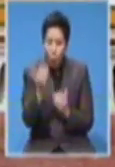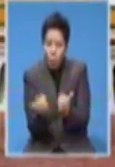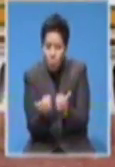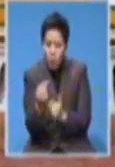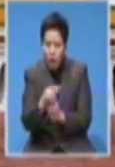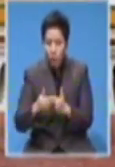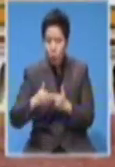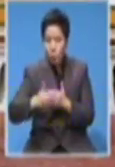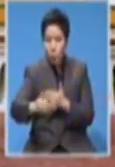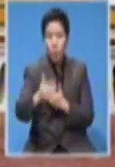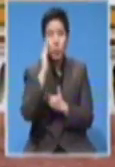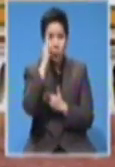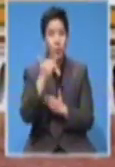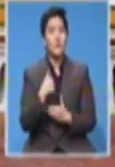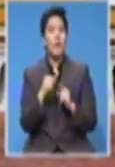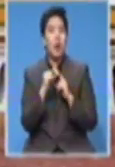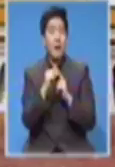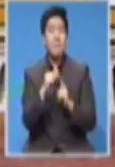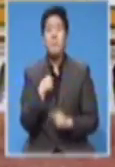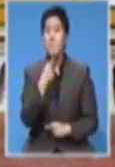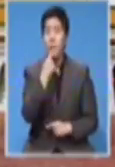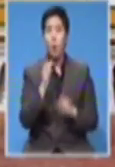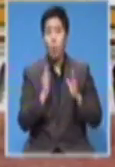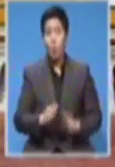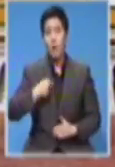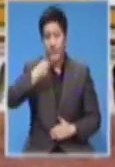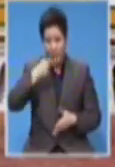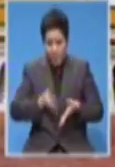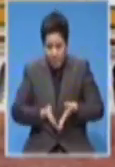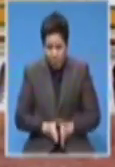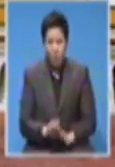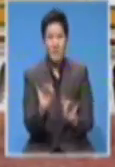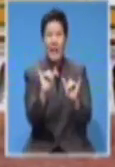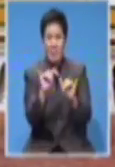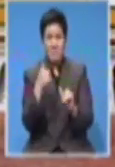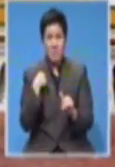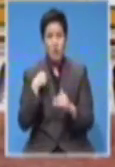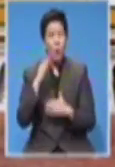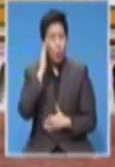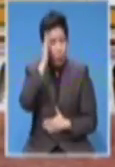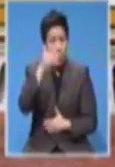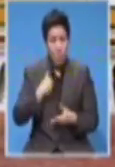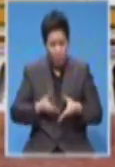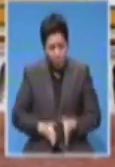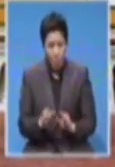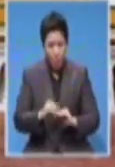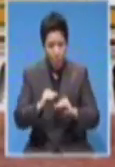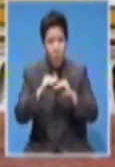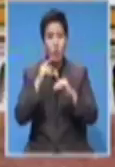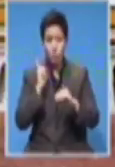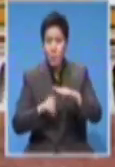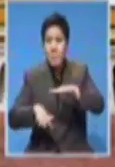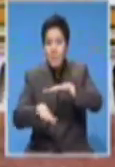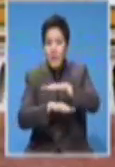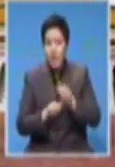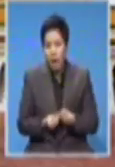านผมอยากจะใช้คำว่าคนไทยที่ยังไม่ได้เกิดมาก็มีเยอะแยะนะครับวันหน้าก็มีเกิดมาเพิ่มเติมเราต้องวางพื้นฐาน